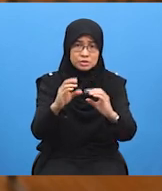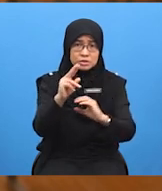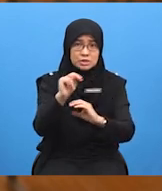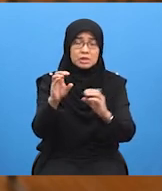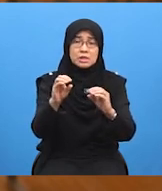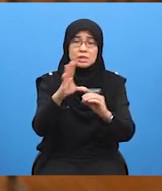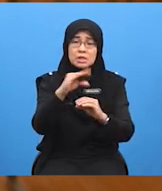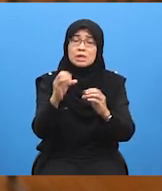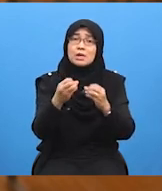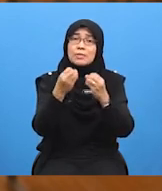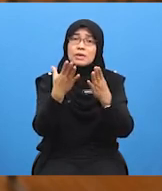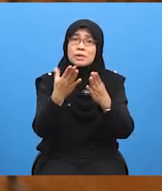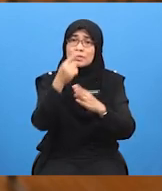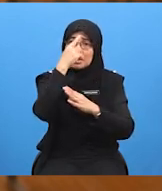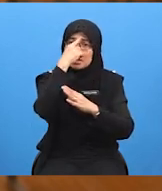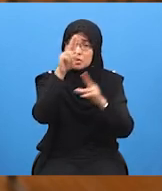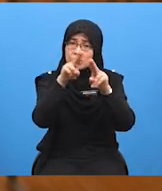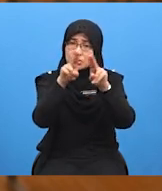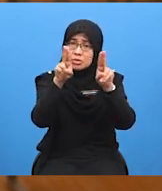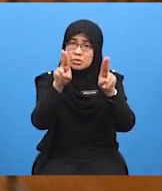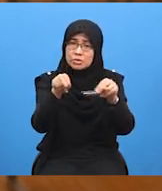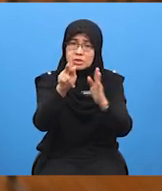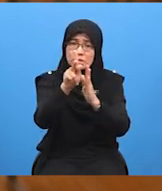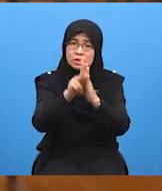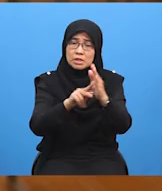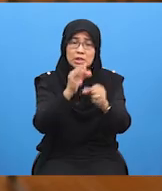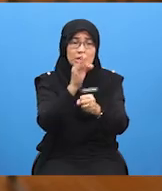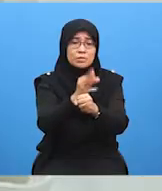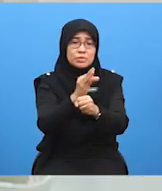bagaimana untuk menguji kefusian lita.